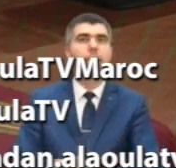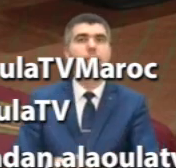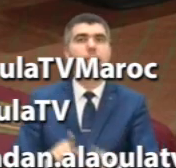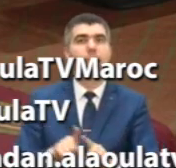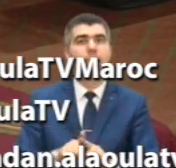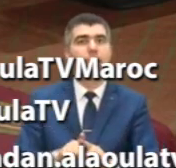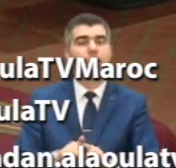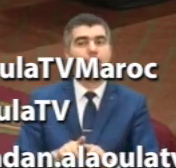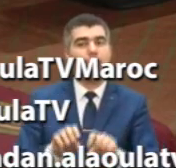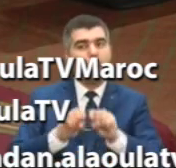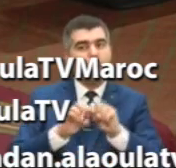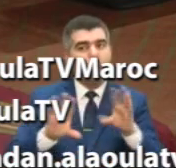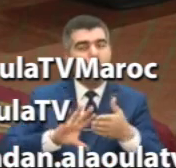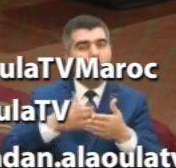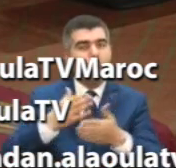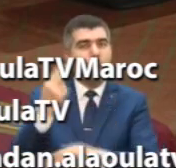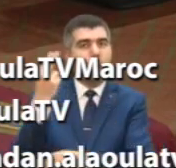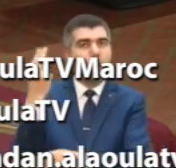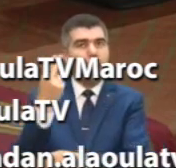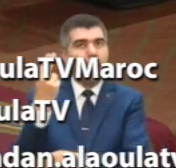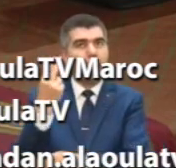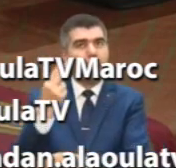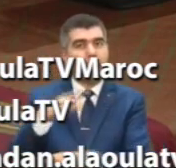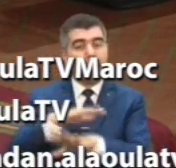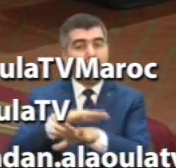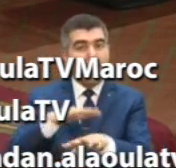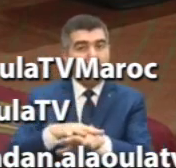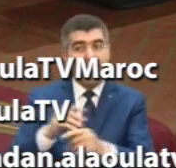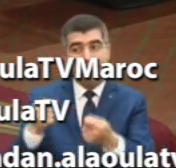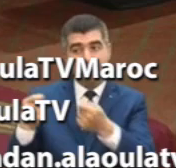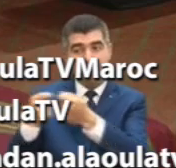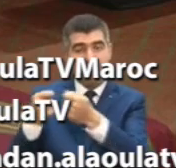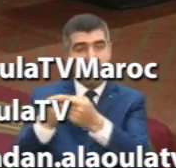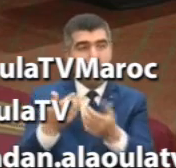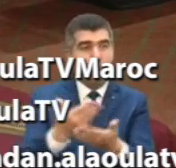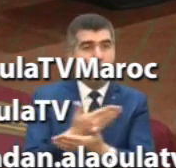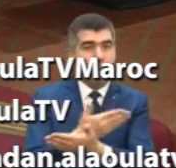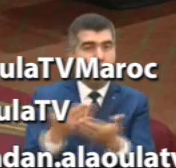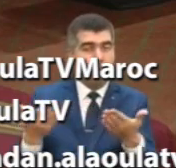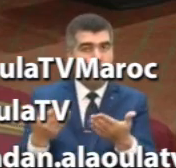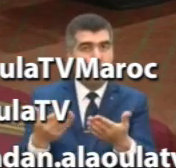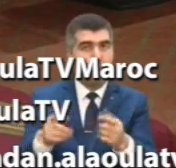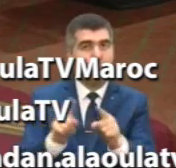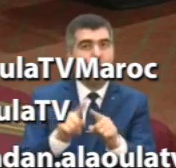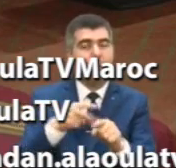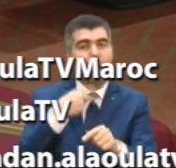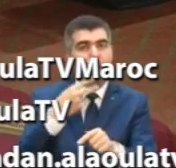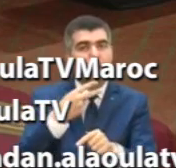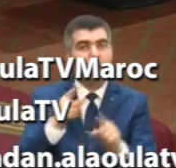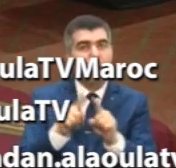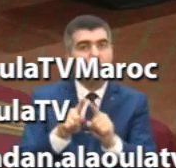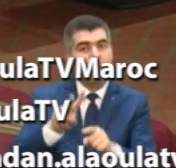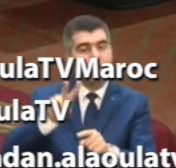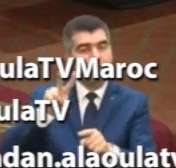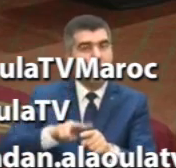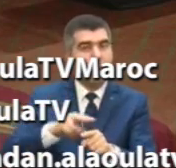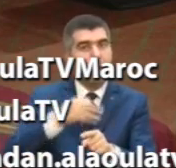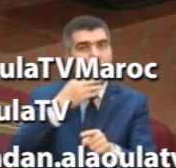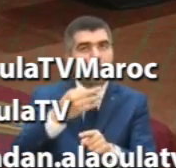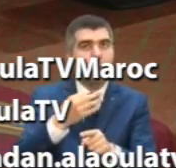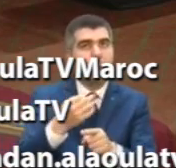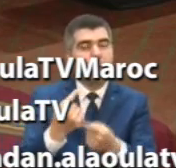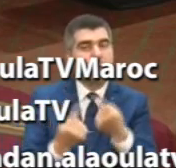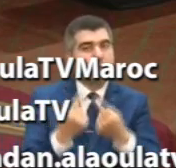بمحيط الجامعة المغربية من جهة إلى جهة، وهذا في إطار التشخيص وفي إطار الحديث عن واقع الحال وما